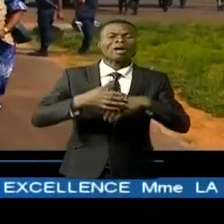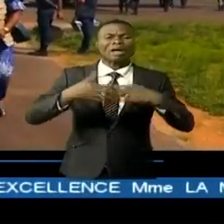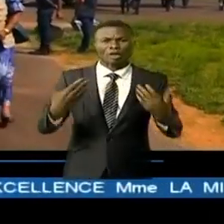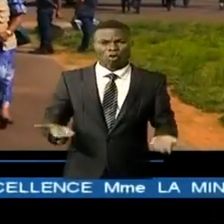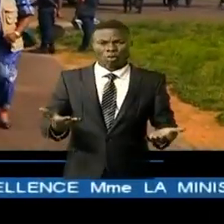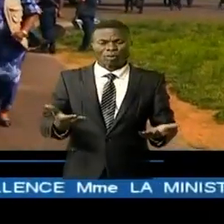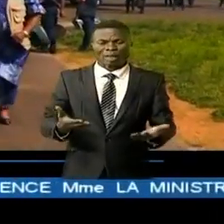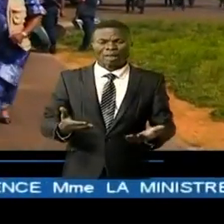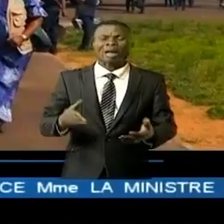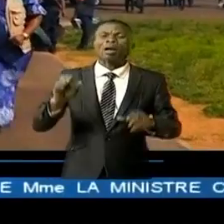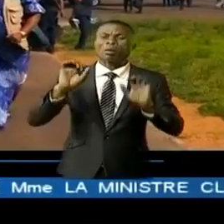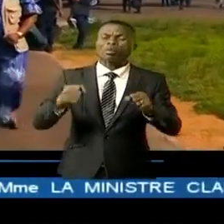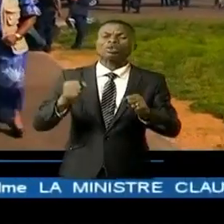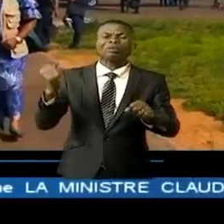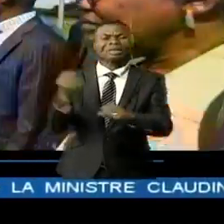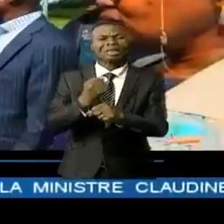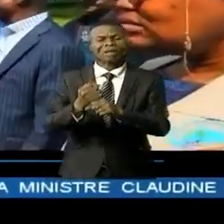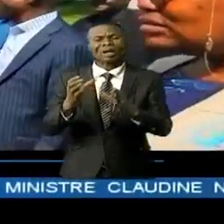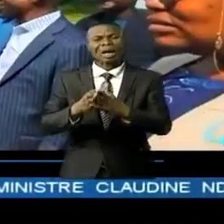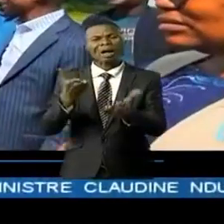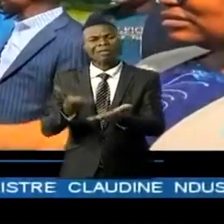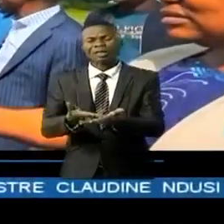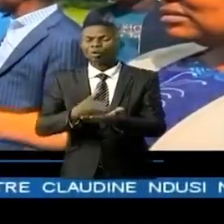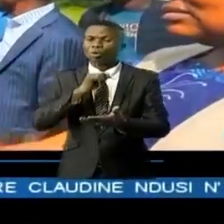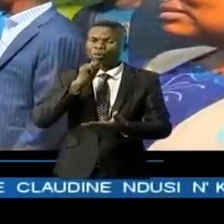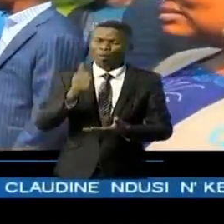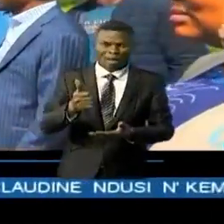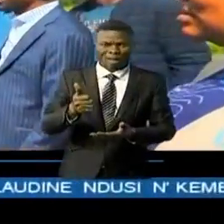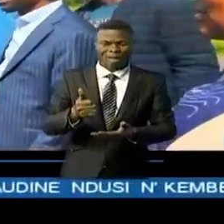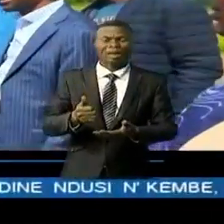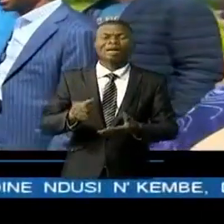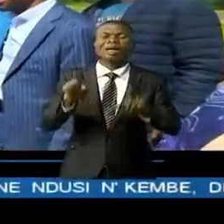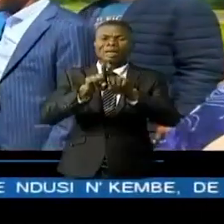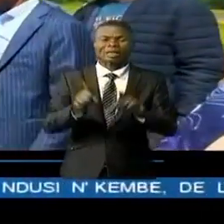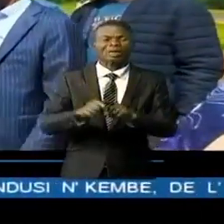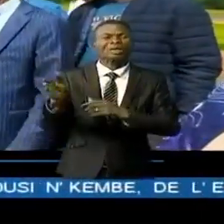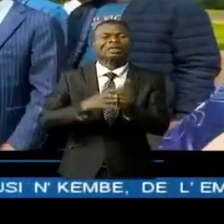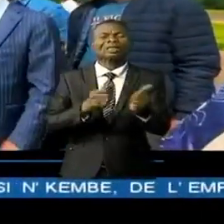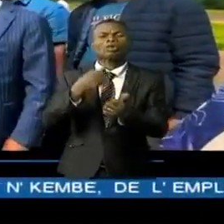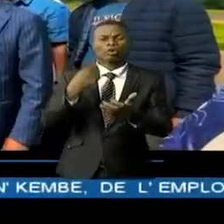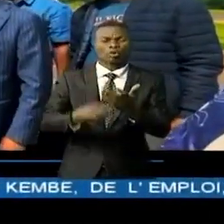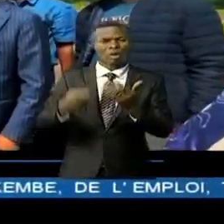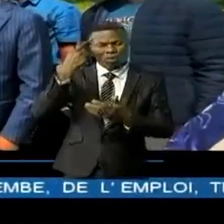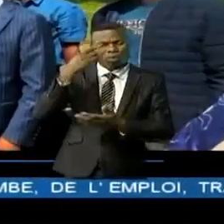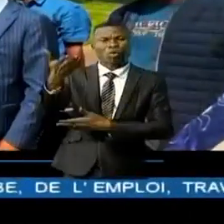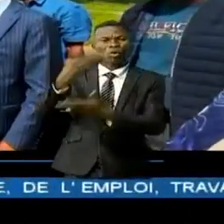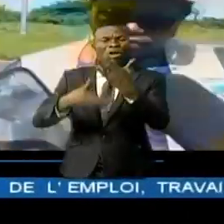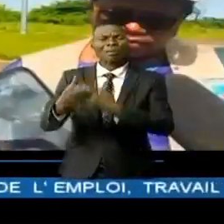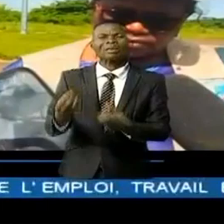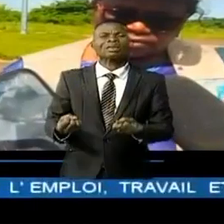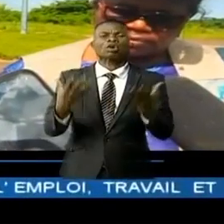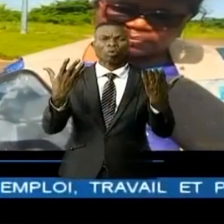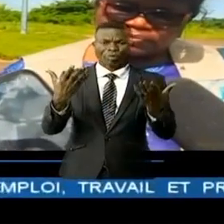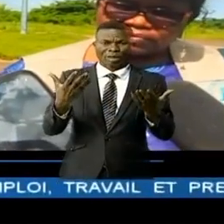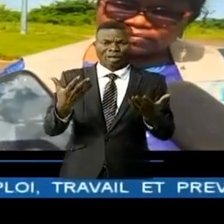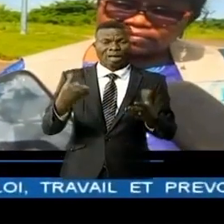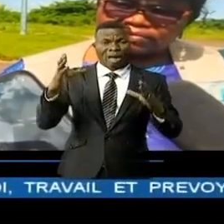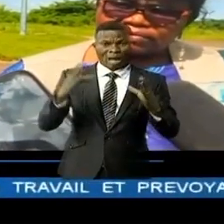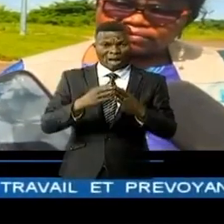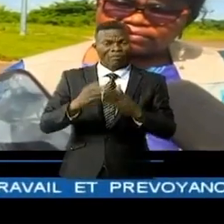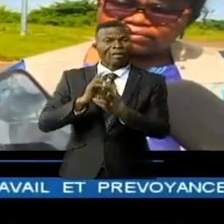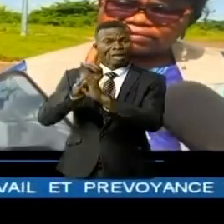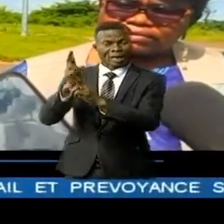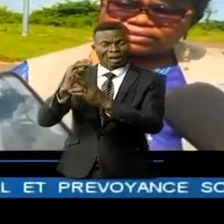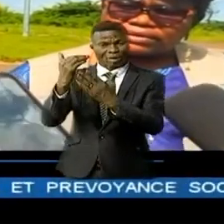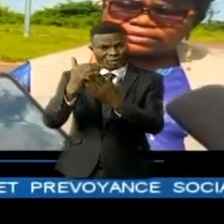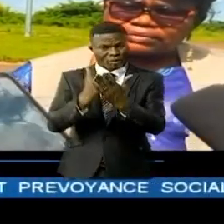que c'est encore utilisable, opérationnel, et qu'est-ce qui est défectué et combien on peut remplacer. Avec cet état des lieux